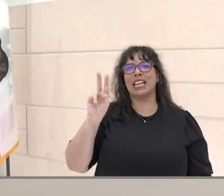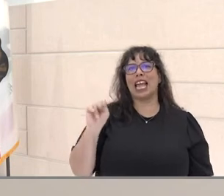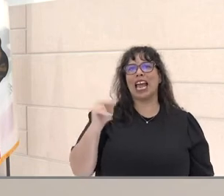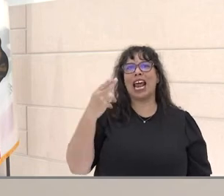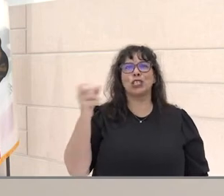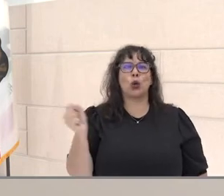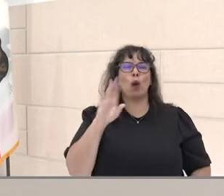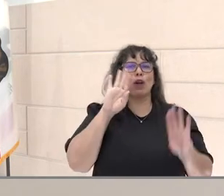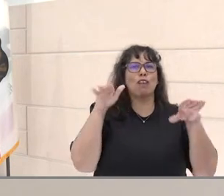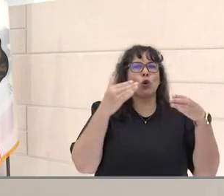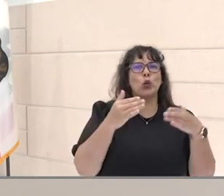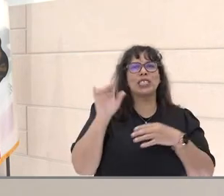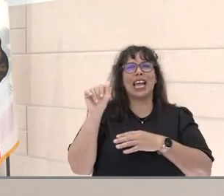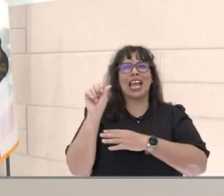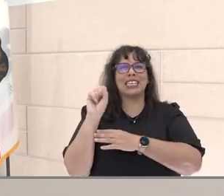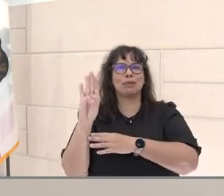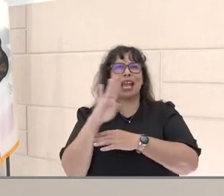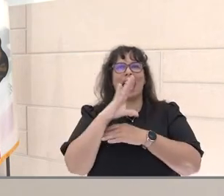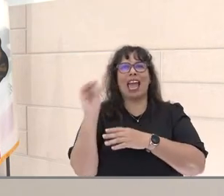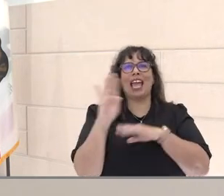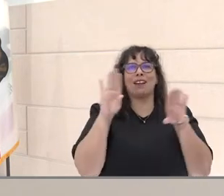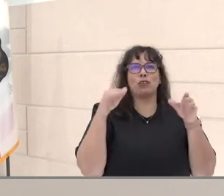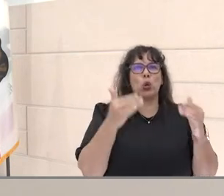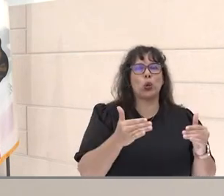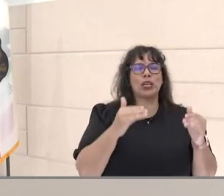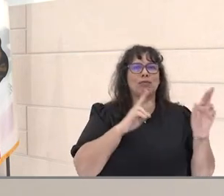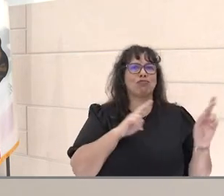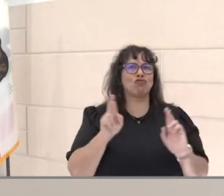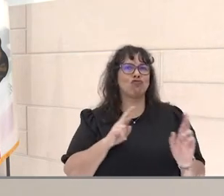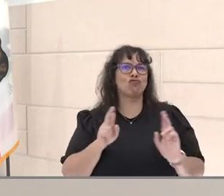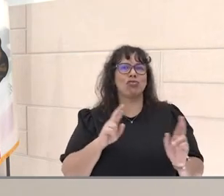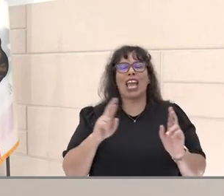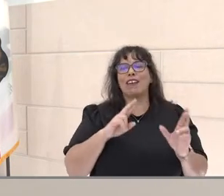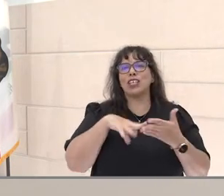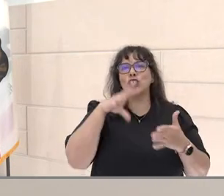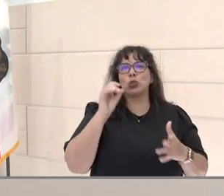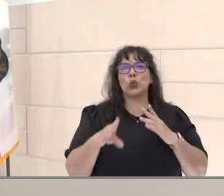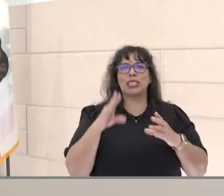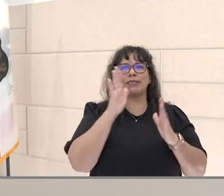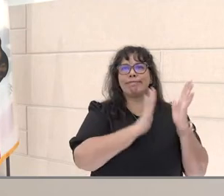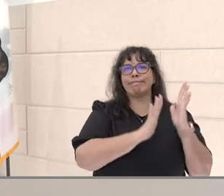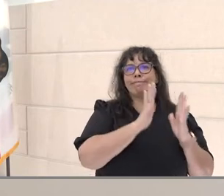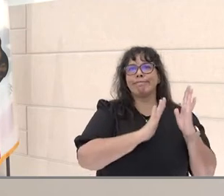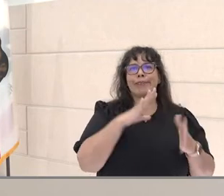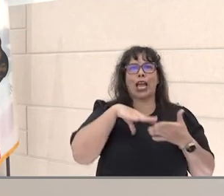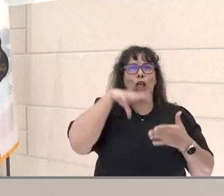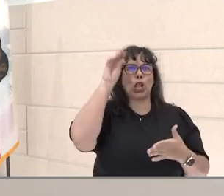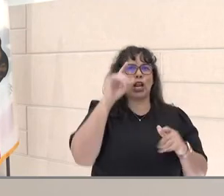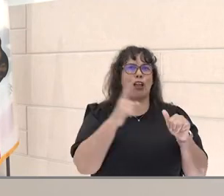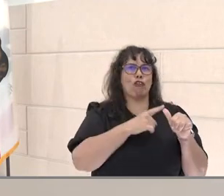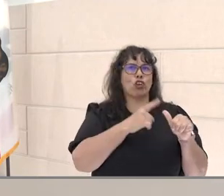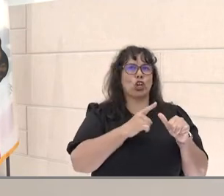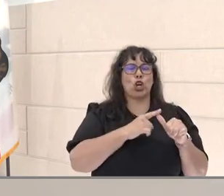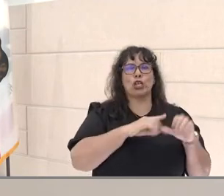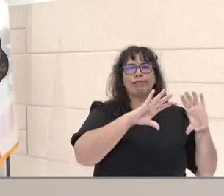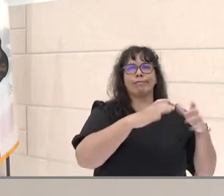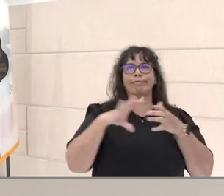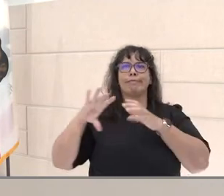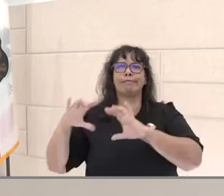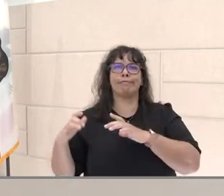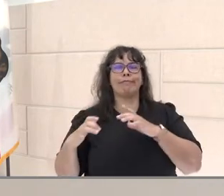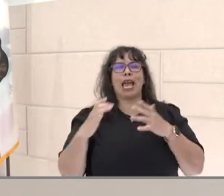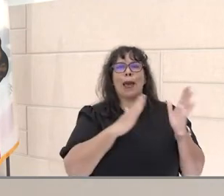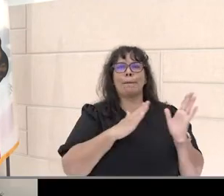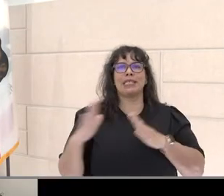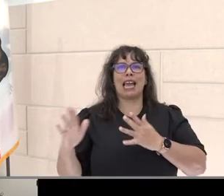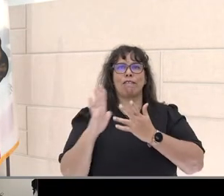ที่ดับปีในไอสลาเรียนเมลเลเกนสังคมนิสิตนั่งบานปรองเปรียบจราหน้าสำหรับตัวตัวสตลับโจสลาเรียนวิ่